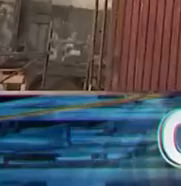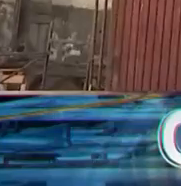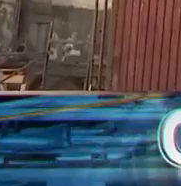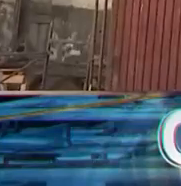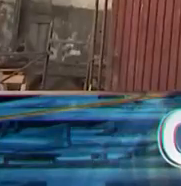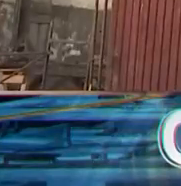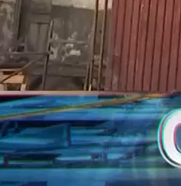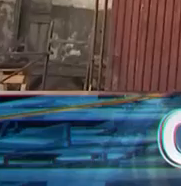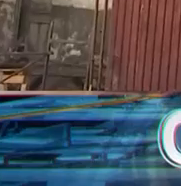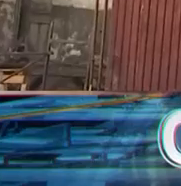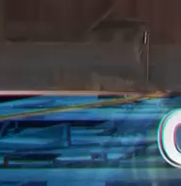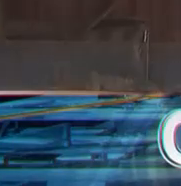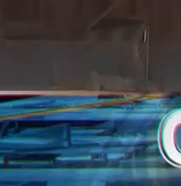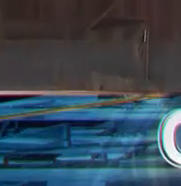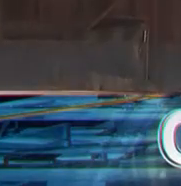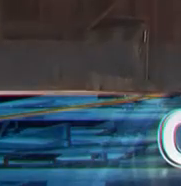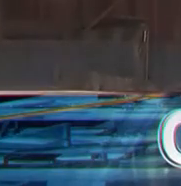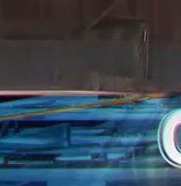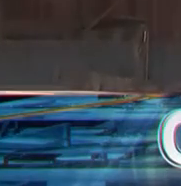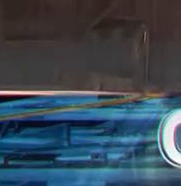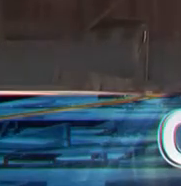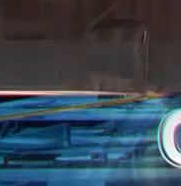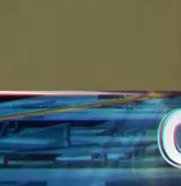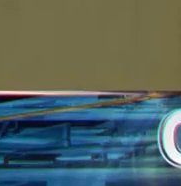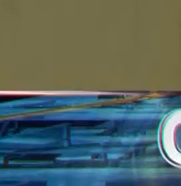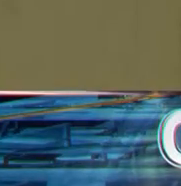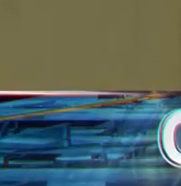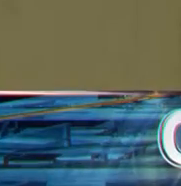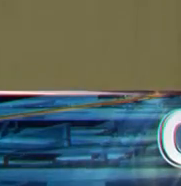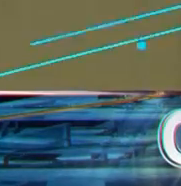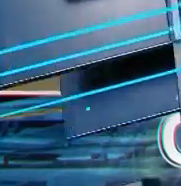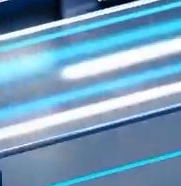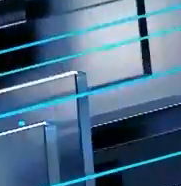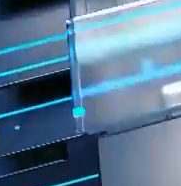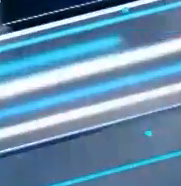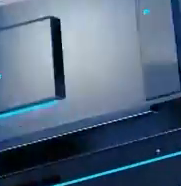Зима не за горами. Котельные Талдыкургана переходят на газовое топливо.